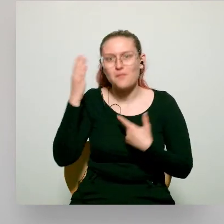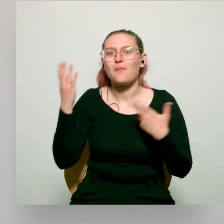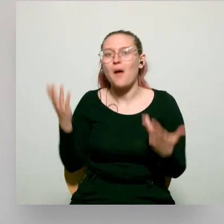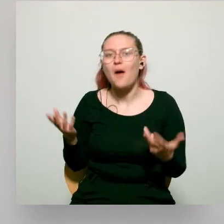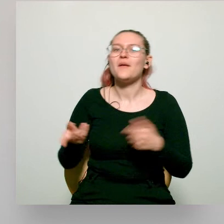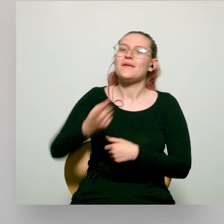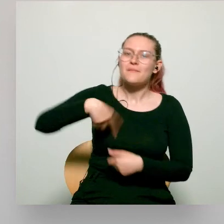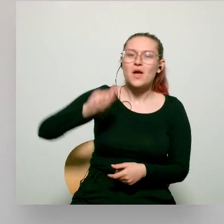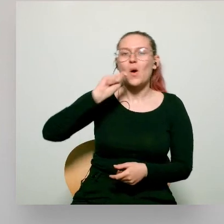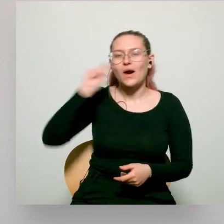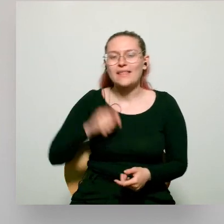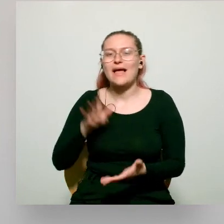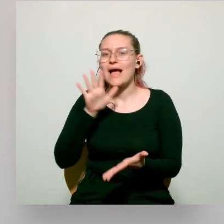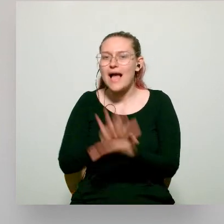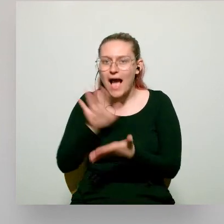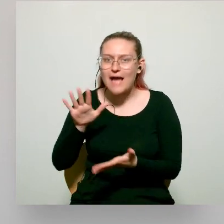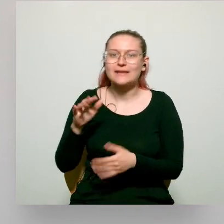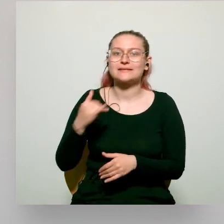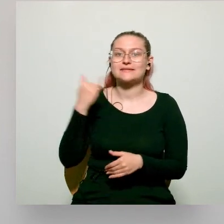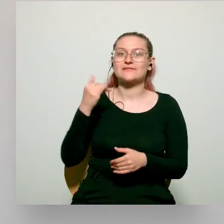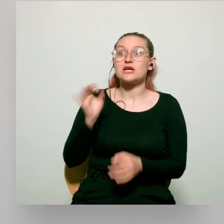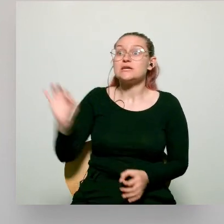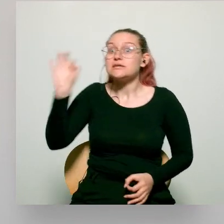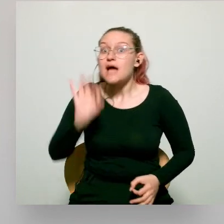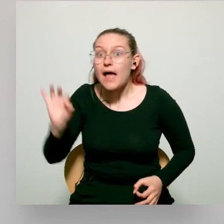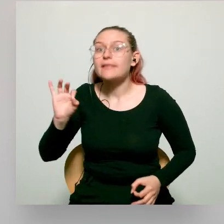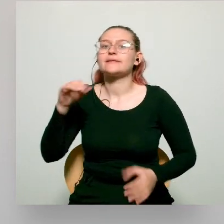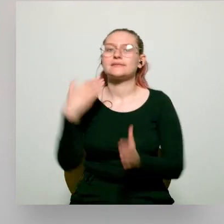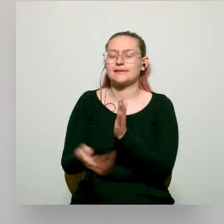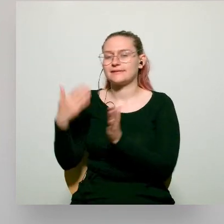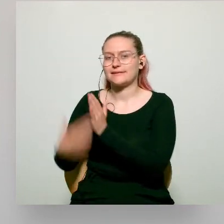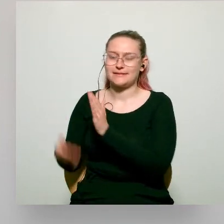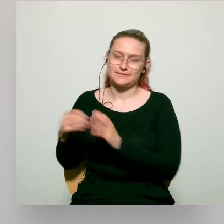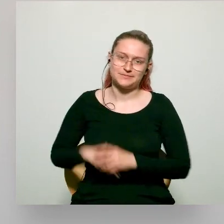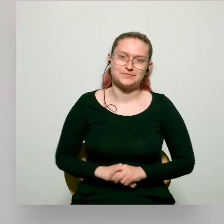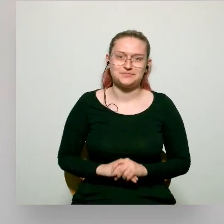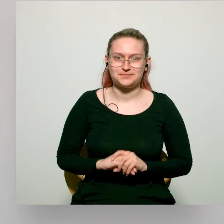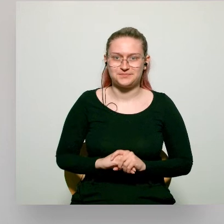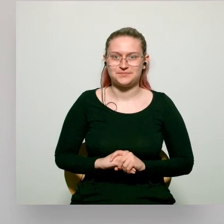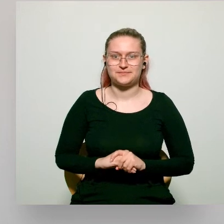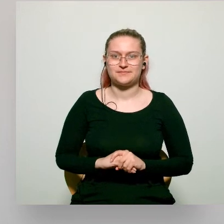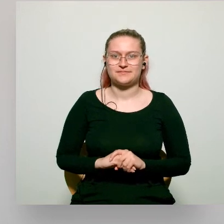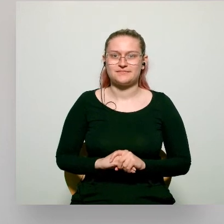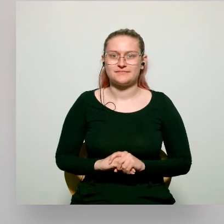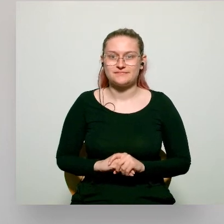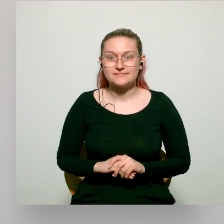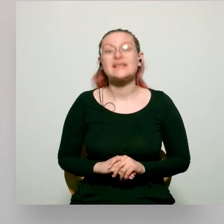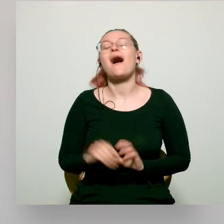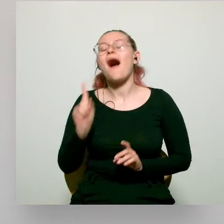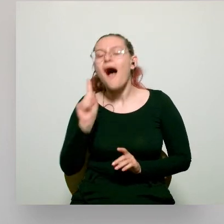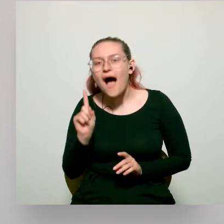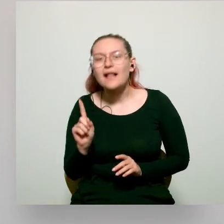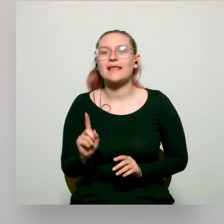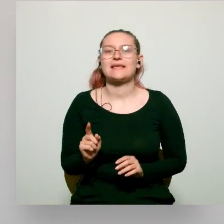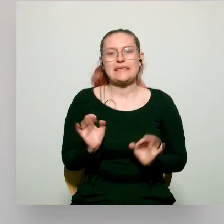istniejących szans. No cóż, nie chcę się tu zarzekać. Chciałbym wierzyć, że tym razem wykorzystamy